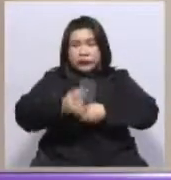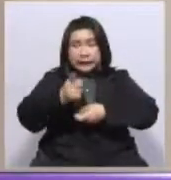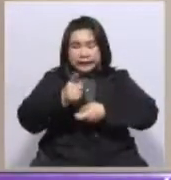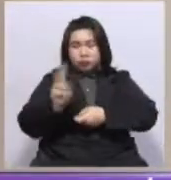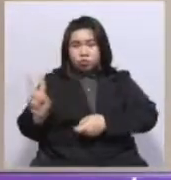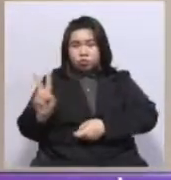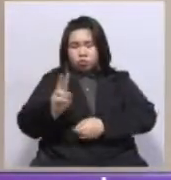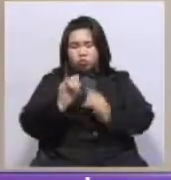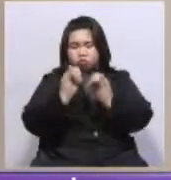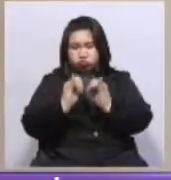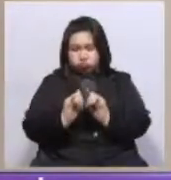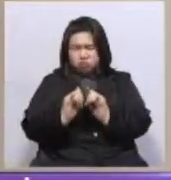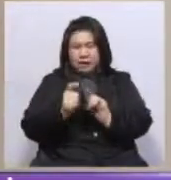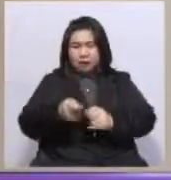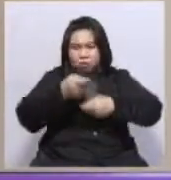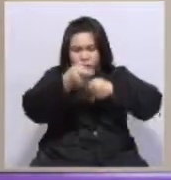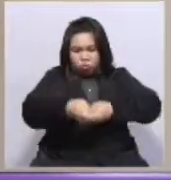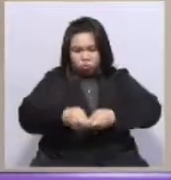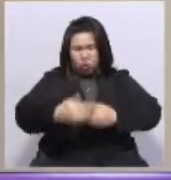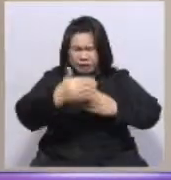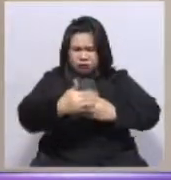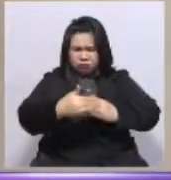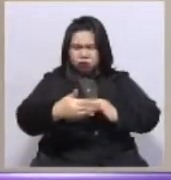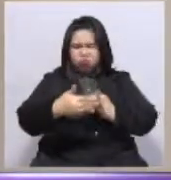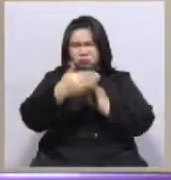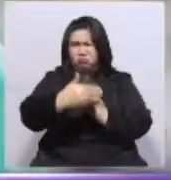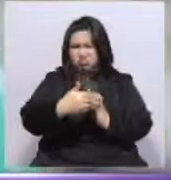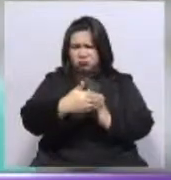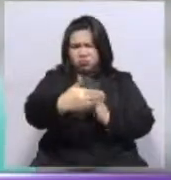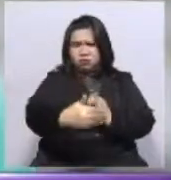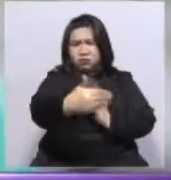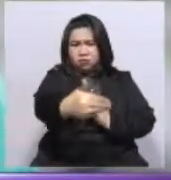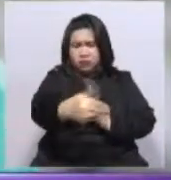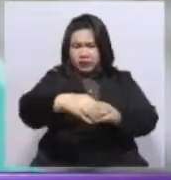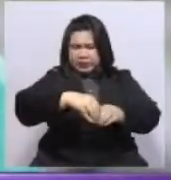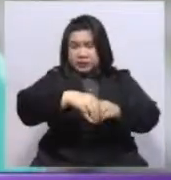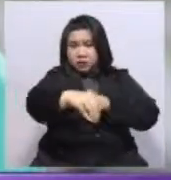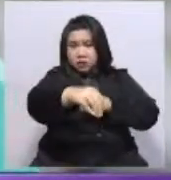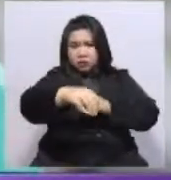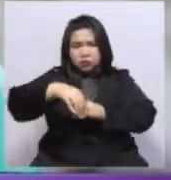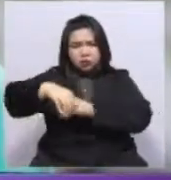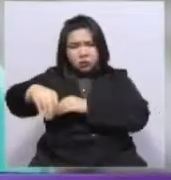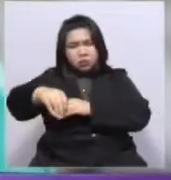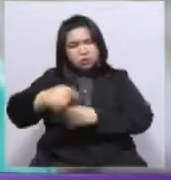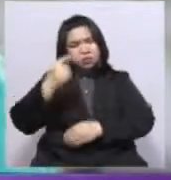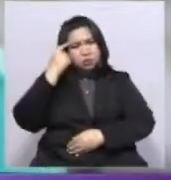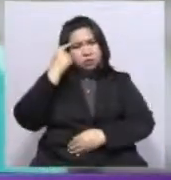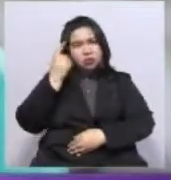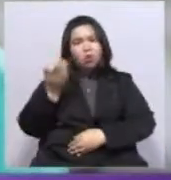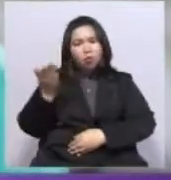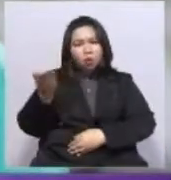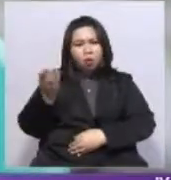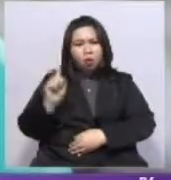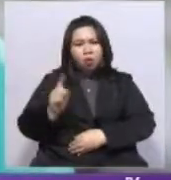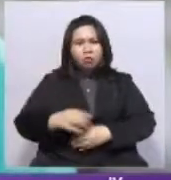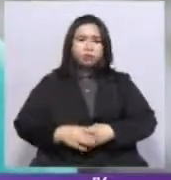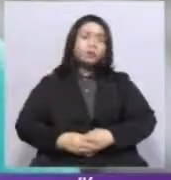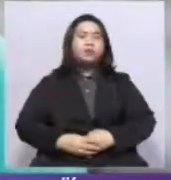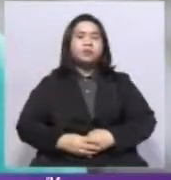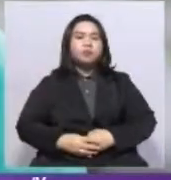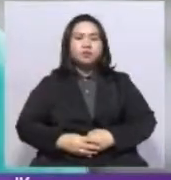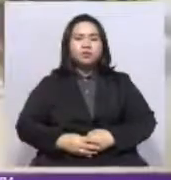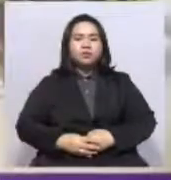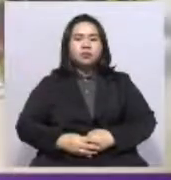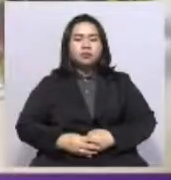วพอ2ครั้งยังยาวอีกแล้วก็ขอถ้าบารอกัตก็